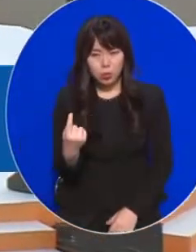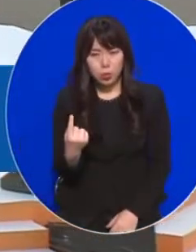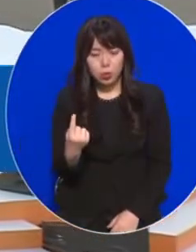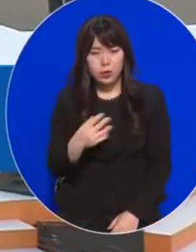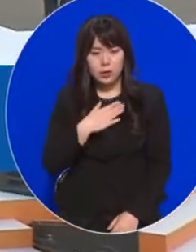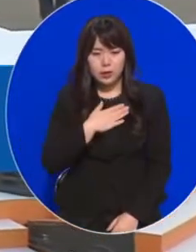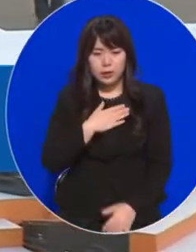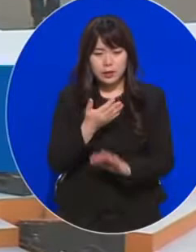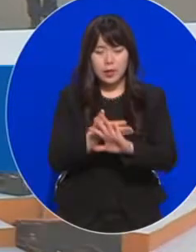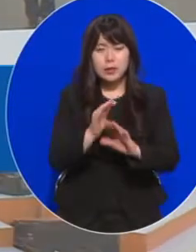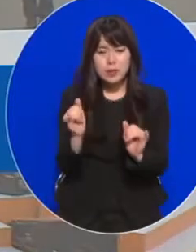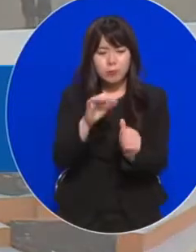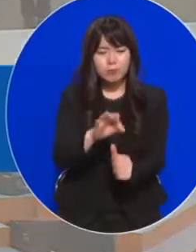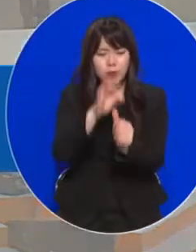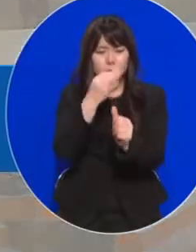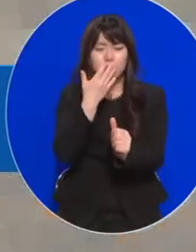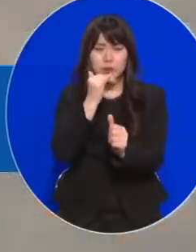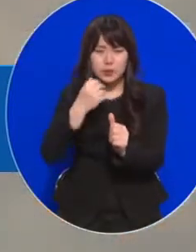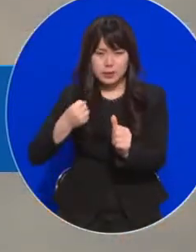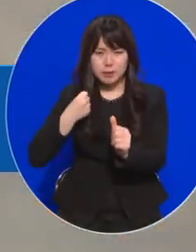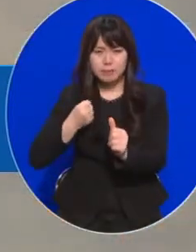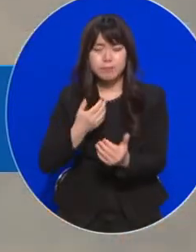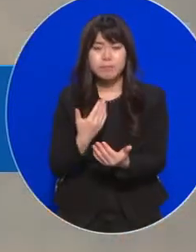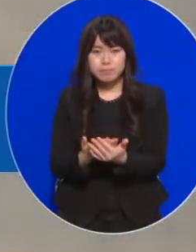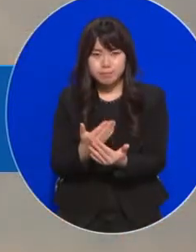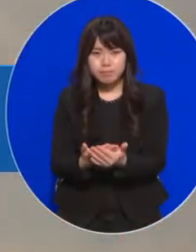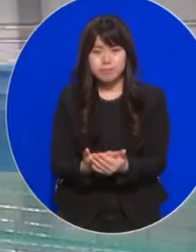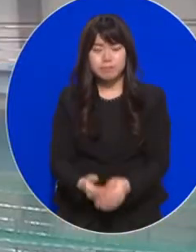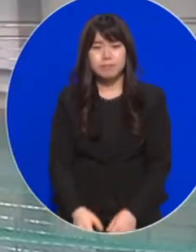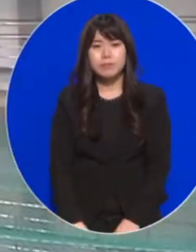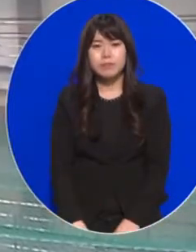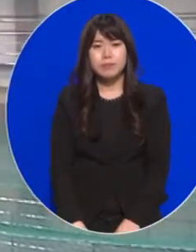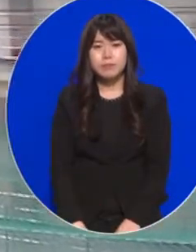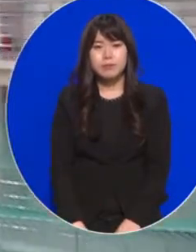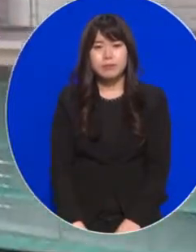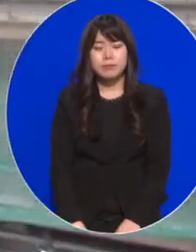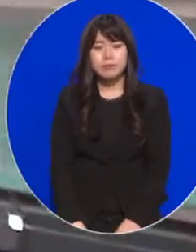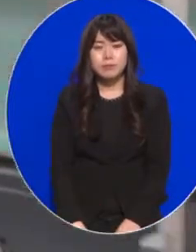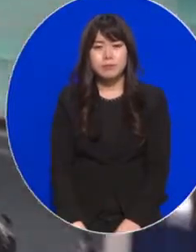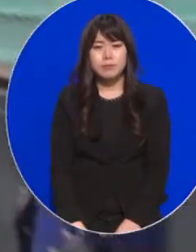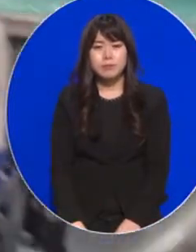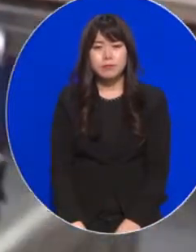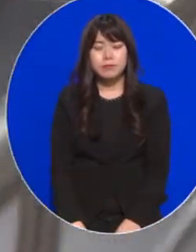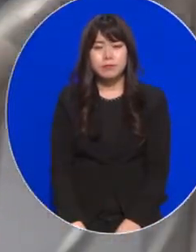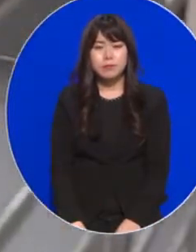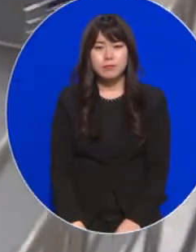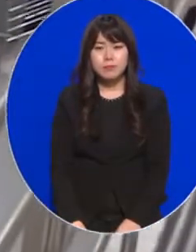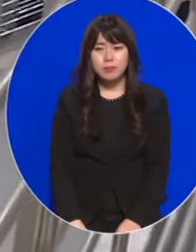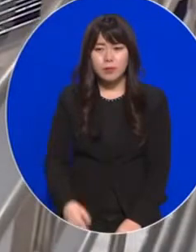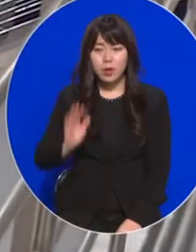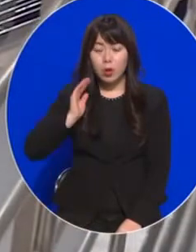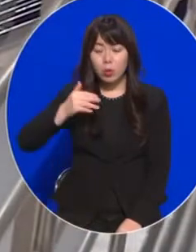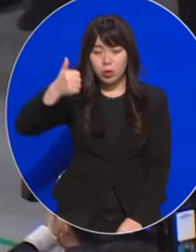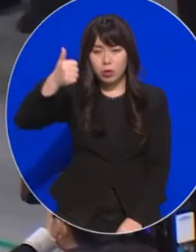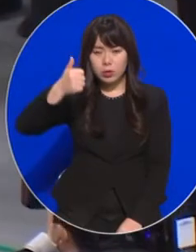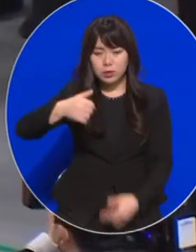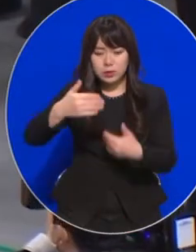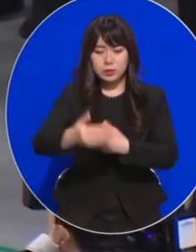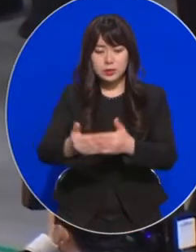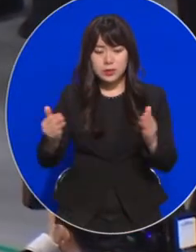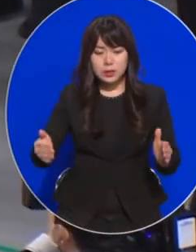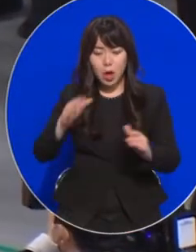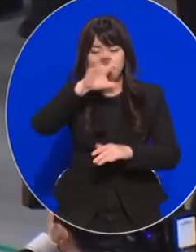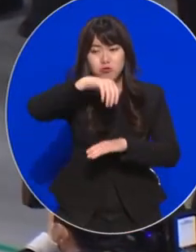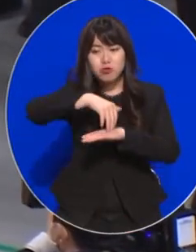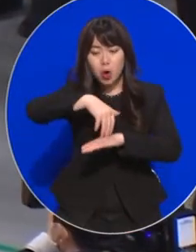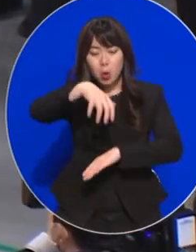구할 수 있는 힘을 저에게 주소서. 기념식이 끝나고 문 대통령은 실내 종합훈련장으로